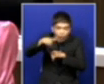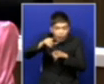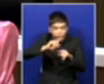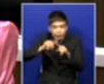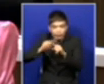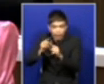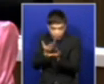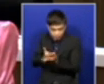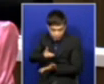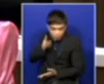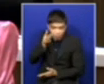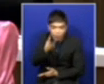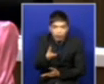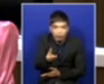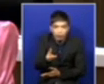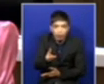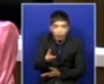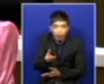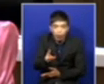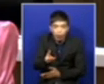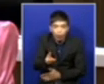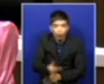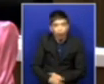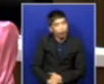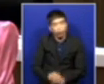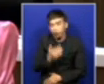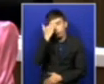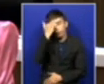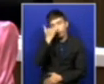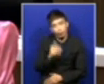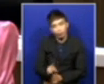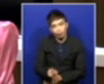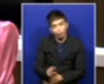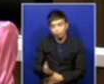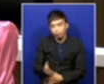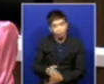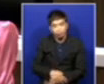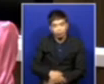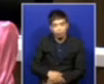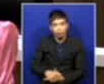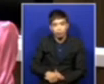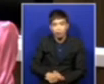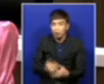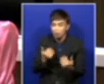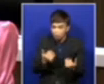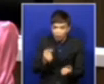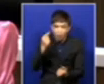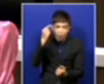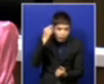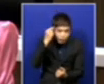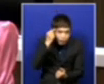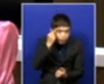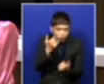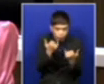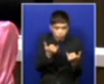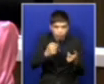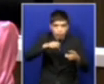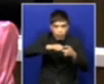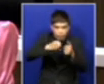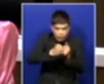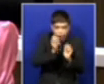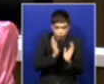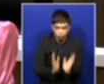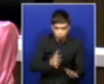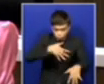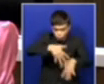361,000 ล้านบาทแม่เจ้าคุณไม่ได้คิดเลยนะครับว่าวันนี้พี่น้องเขาเดือดร้อนเขาอยาก